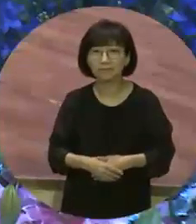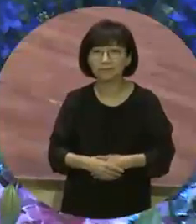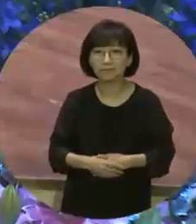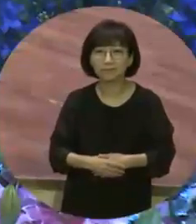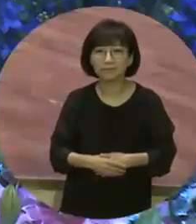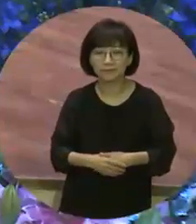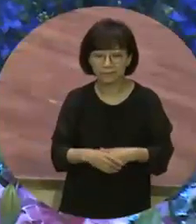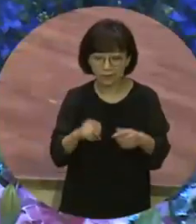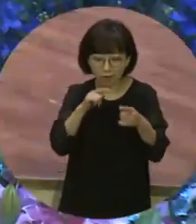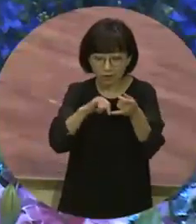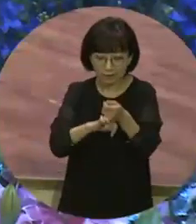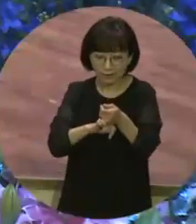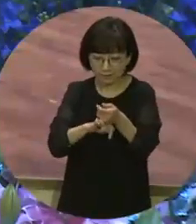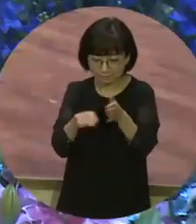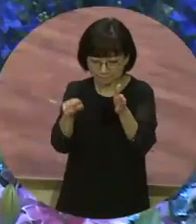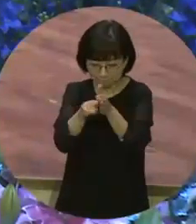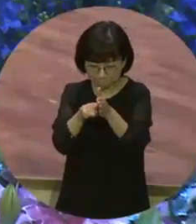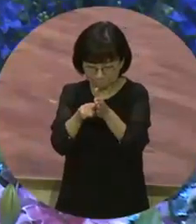미래가 밝아요.